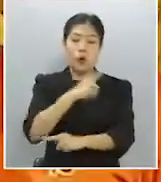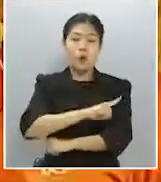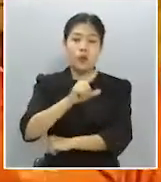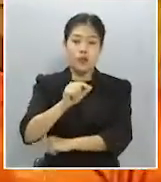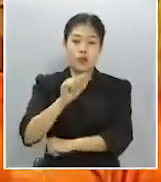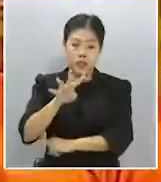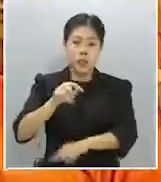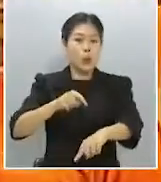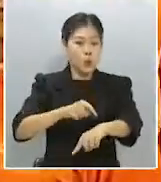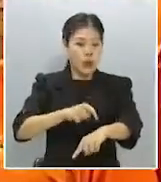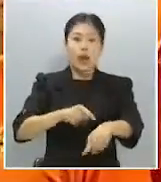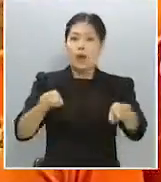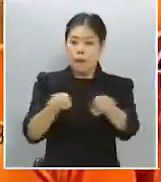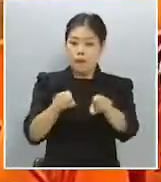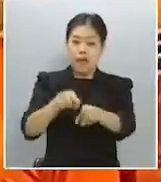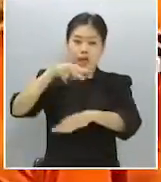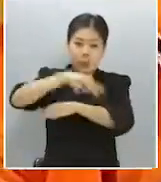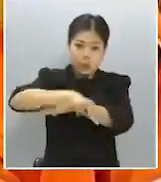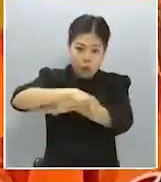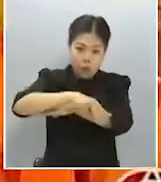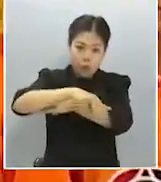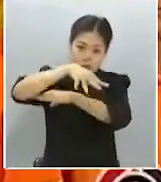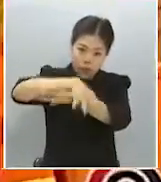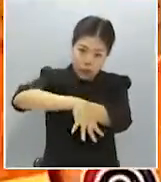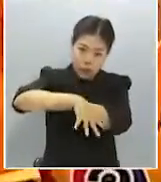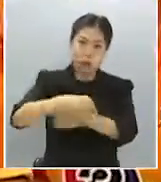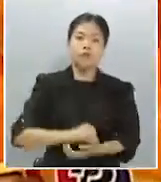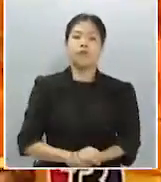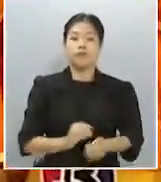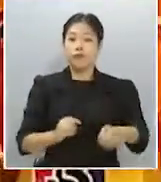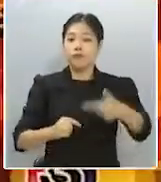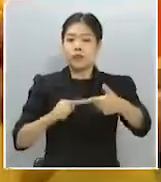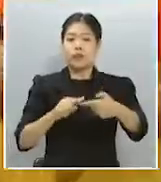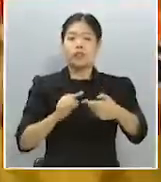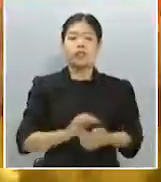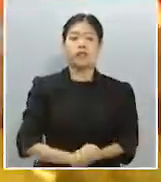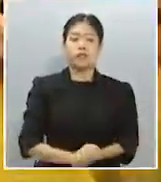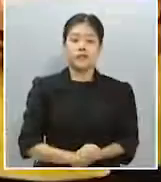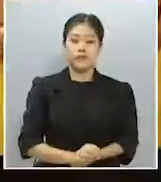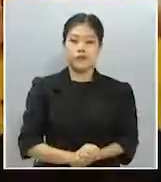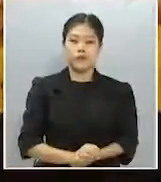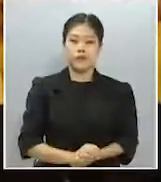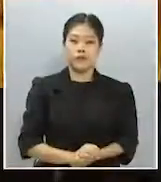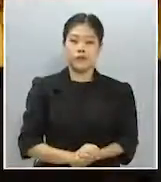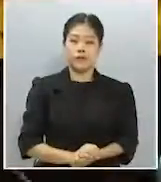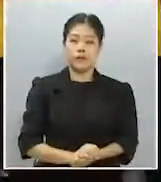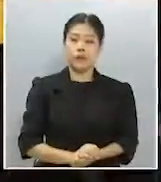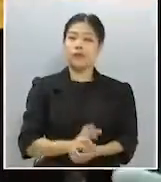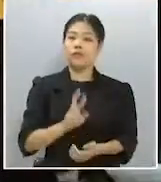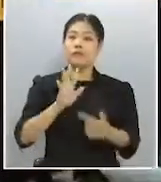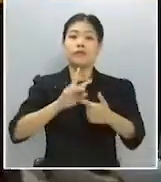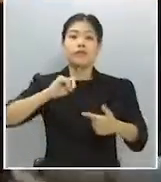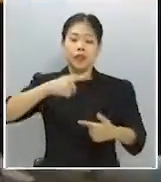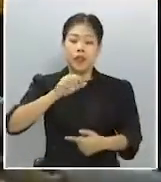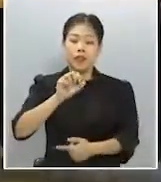ธ์เวลาเดียวกันครับบ่าย2ถึงบ่าย4นะครับชั้น1ครับศูนย์การค้าสเปลนะครับ Future Park รังสิตครับส่วนพวก